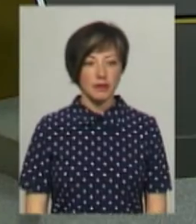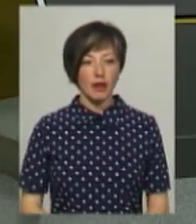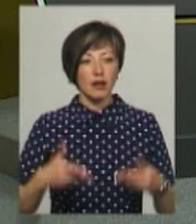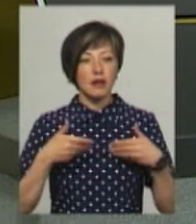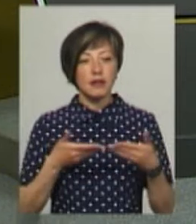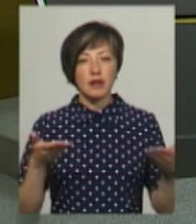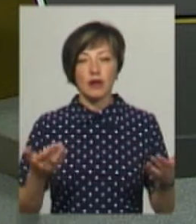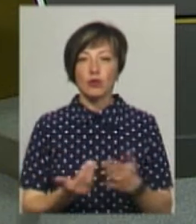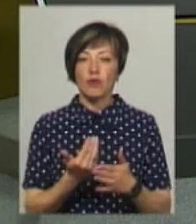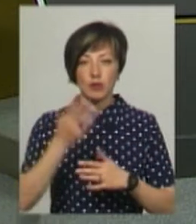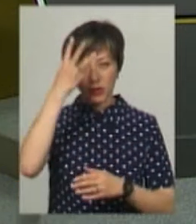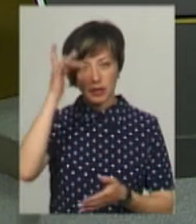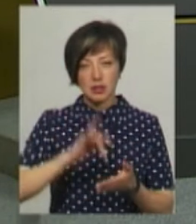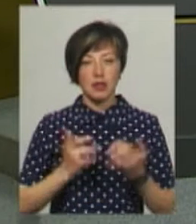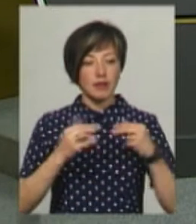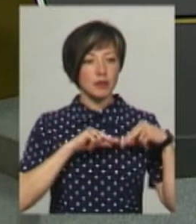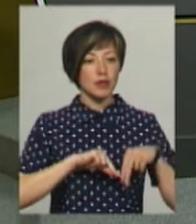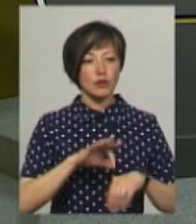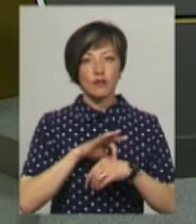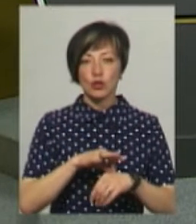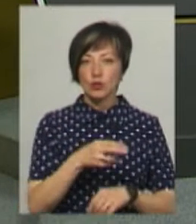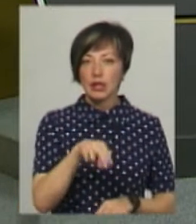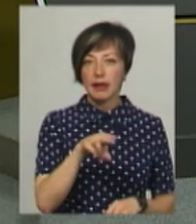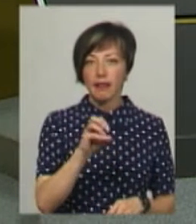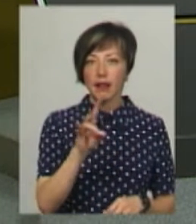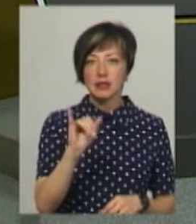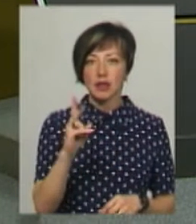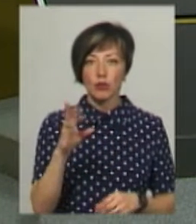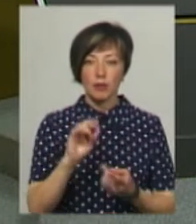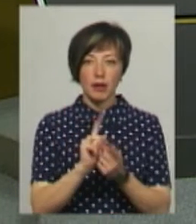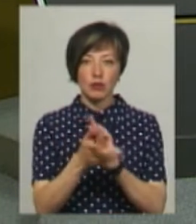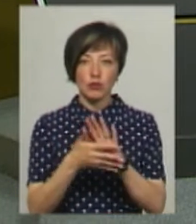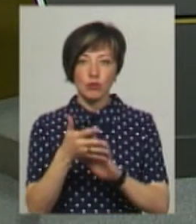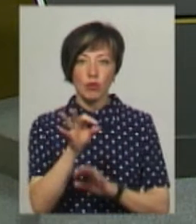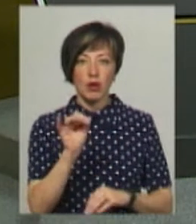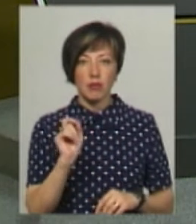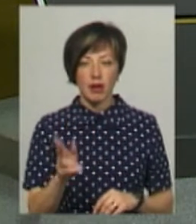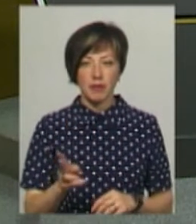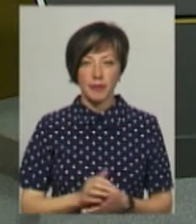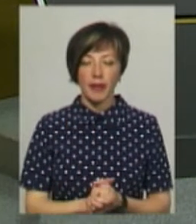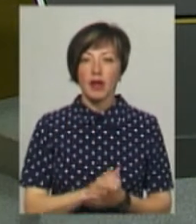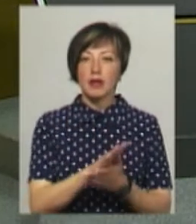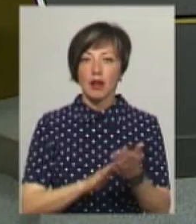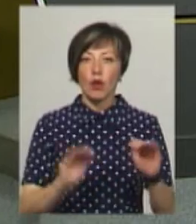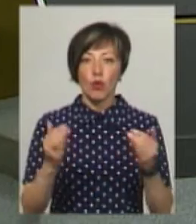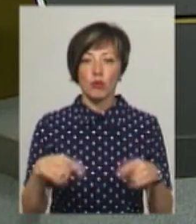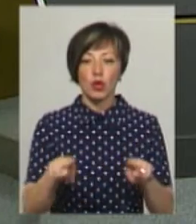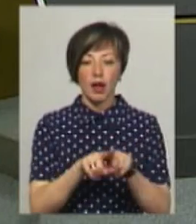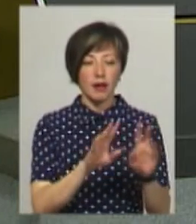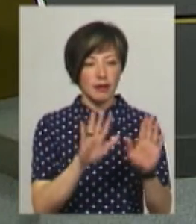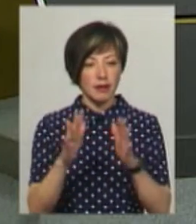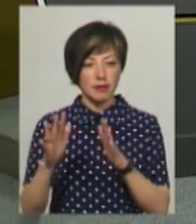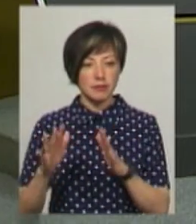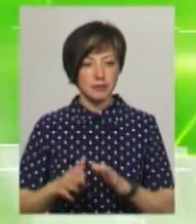Вітаю! Новини в ефірі «Поділля Центр». У студії для вас працюють ведуча Дарина Денисенко, переклад на жестову мову Ольга Рибак. Далі коротко про такі